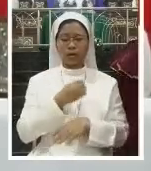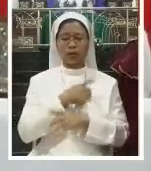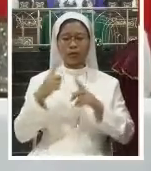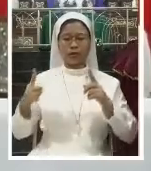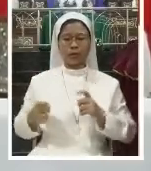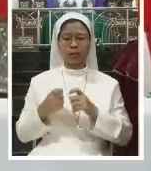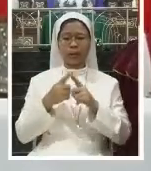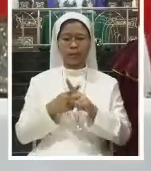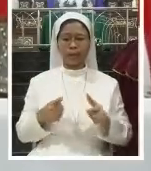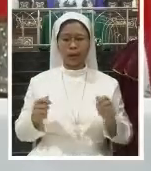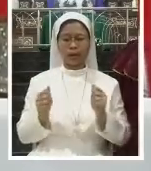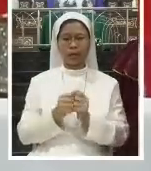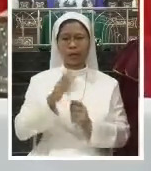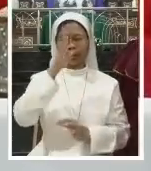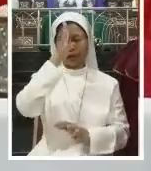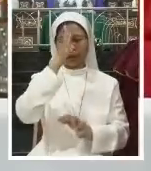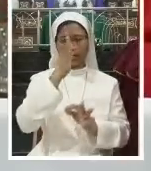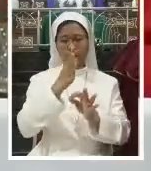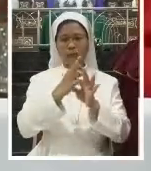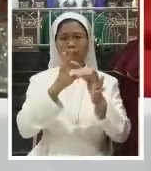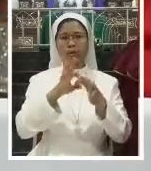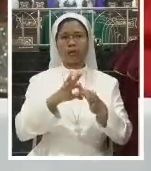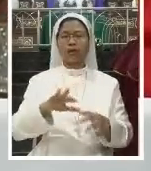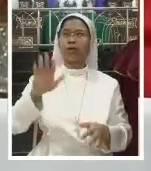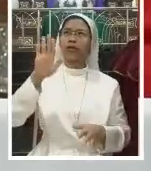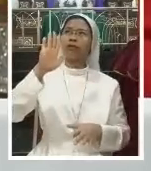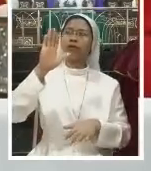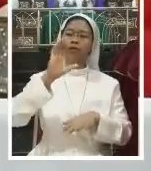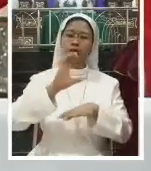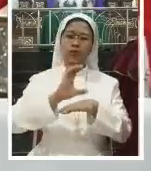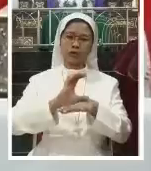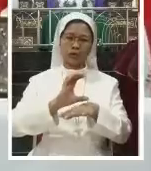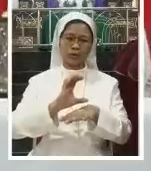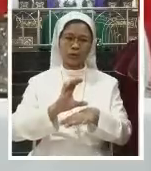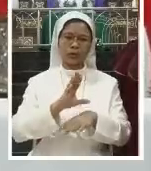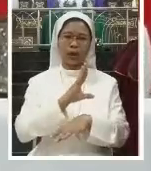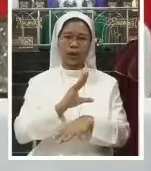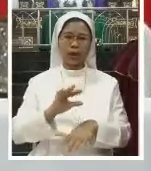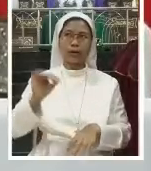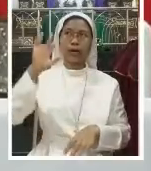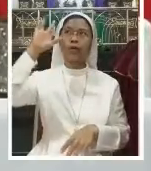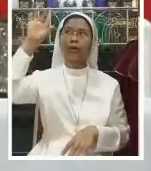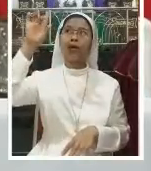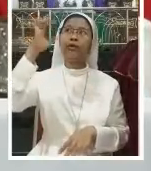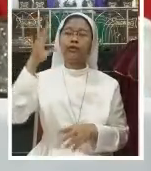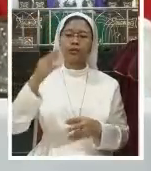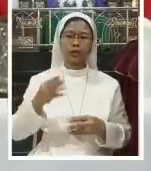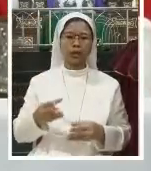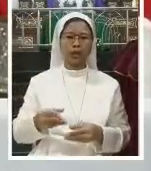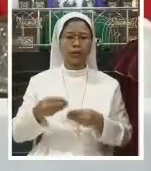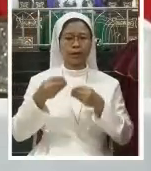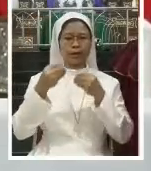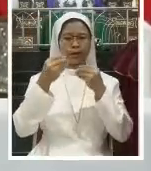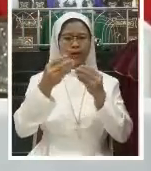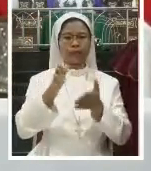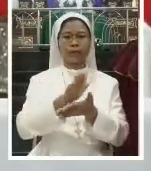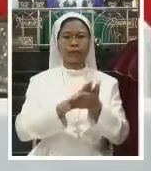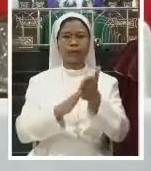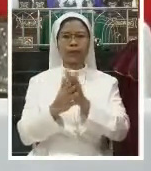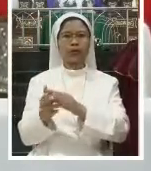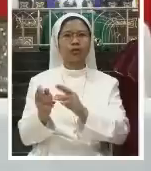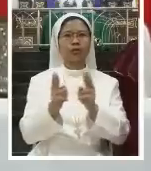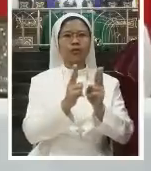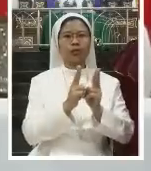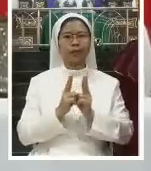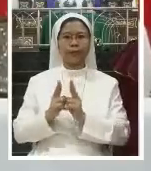kasalan, kundi ang pagtubod kang sa imong simbahan. Asin papagkanagawa na siya mapatuninong